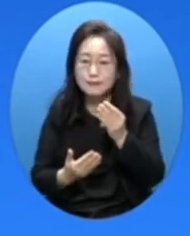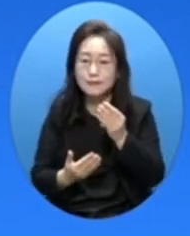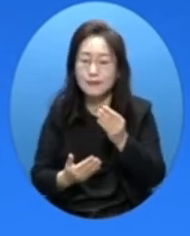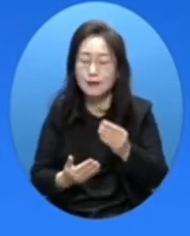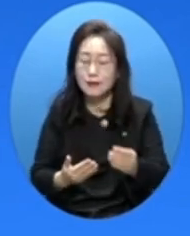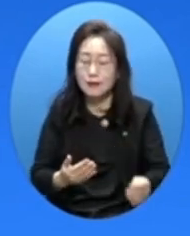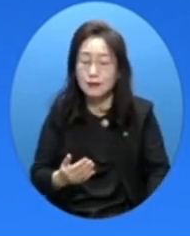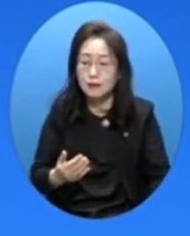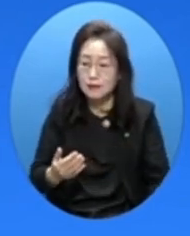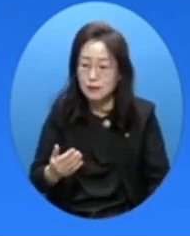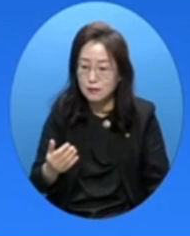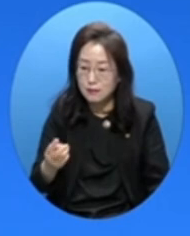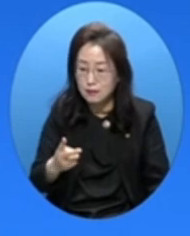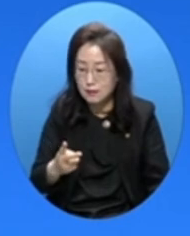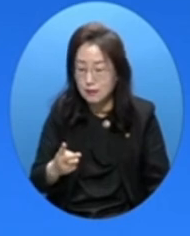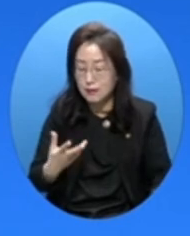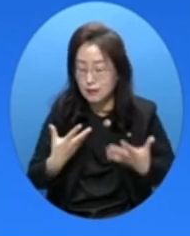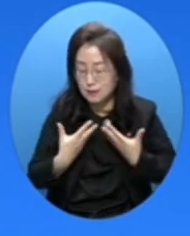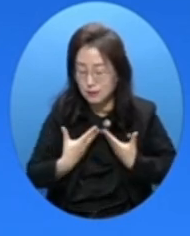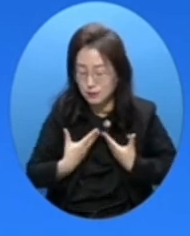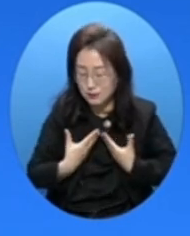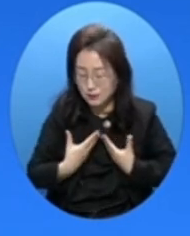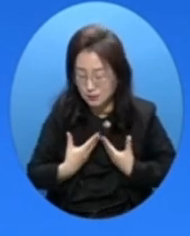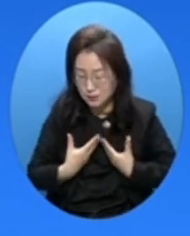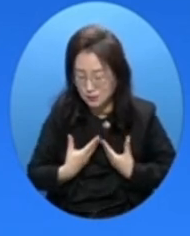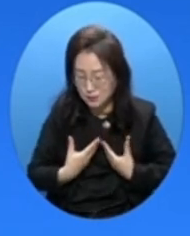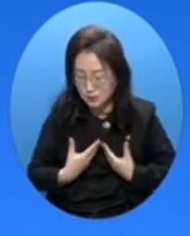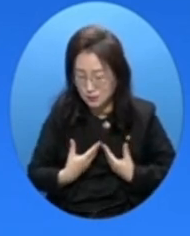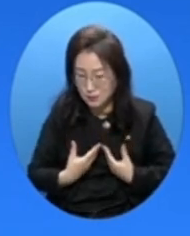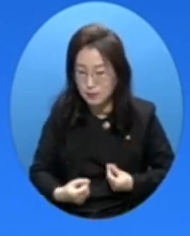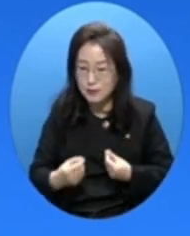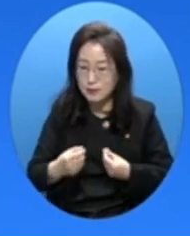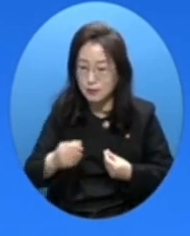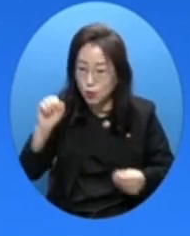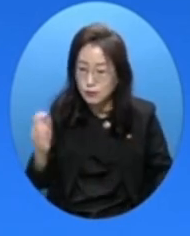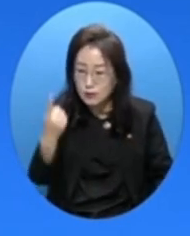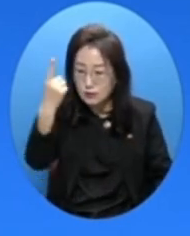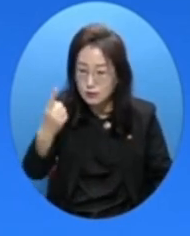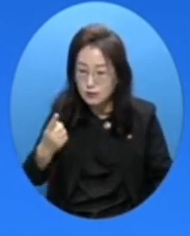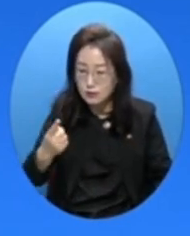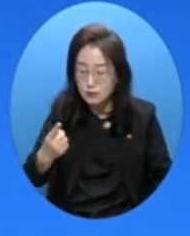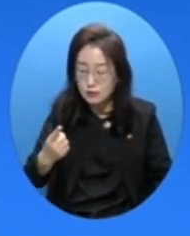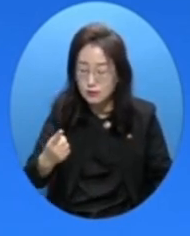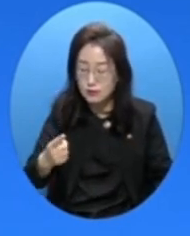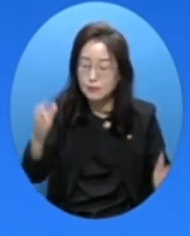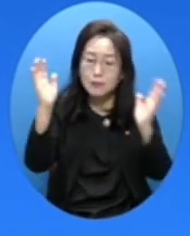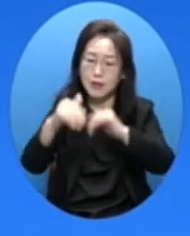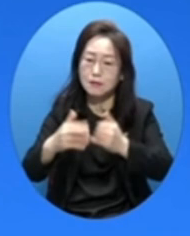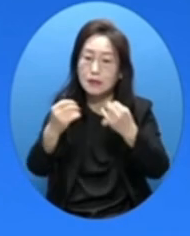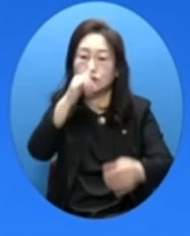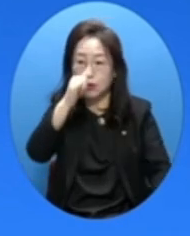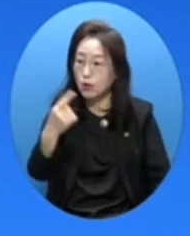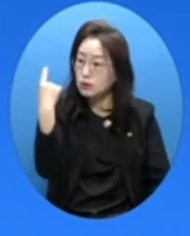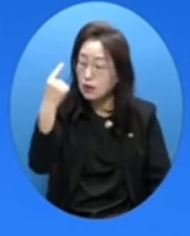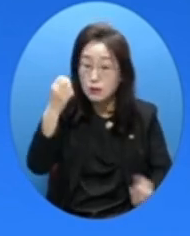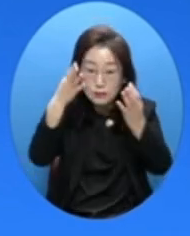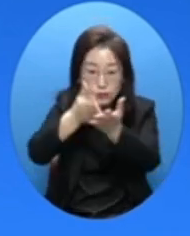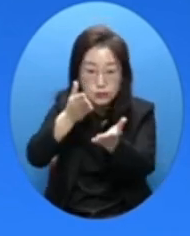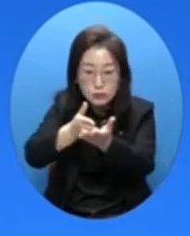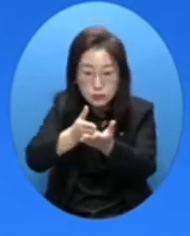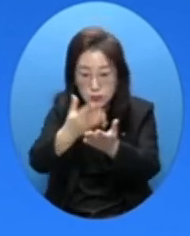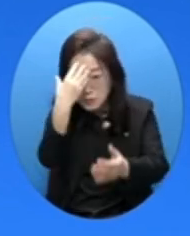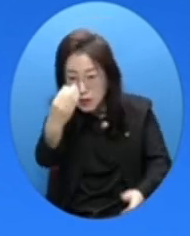오히려 절망으로 인해서 인생의 파탄 지경에 이은 사람들이 많이 있습니다. 어저께도 뉴스를 보니까